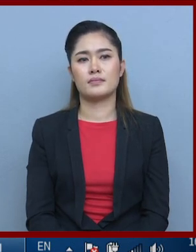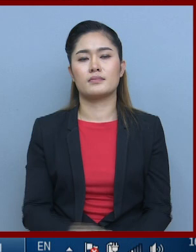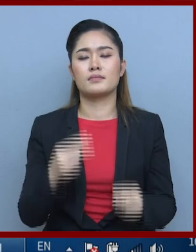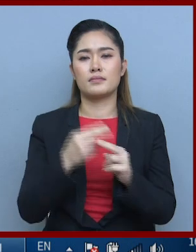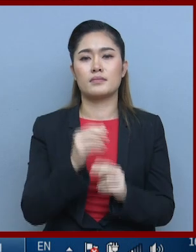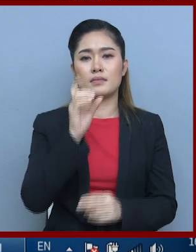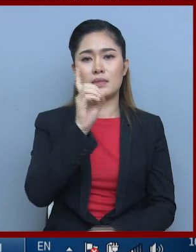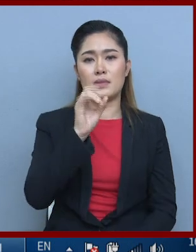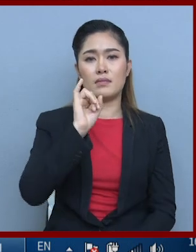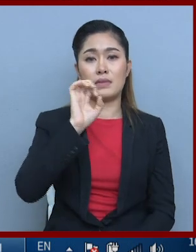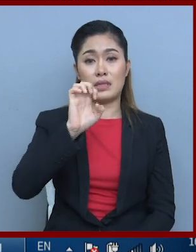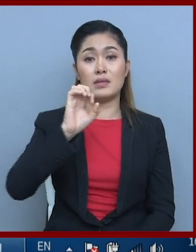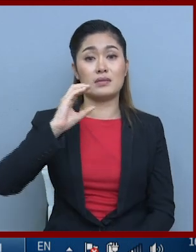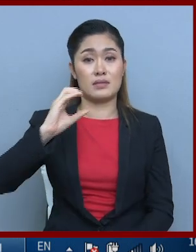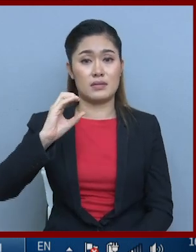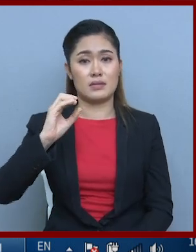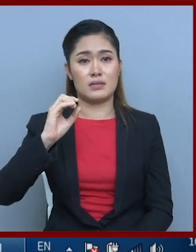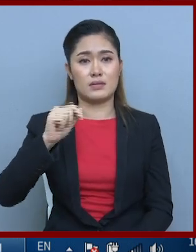dec underscore to